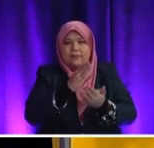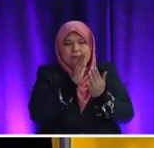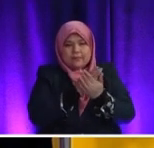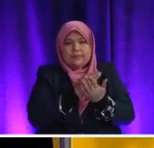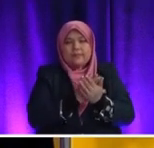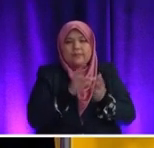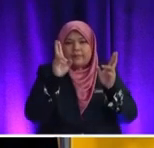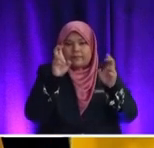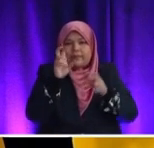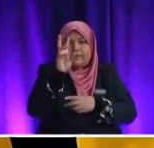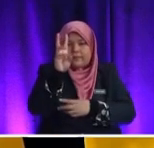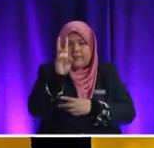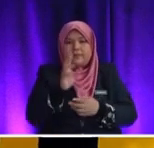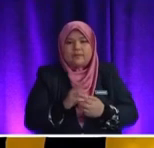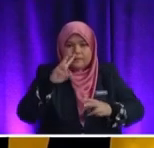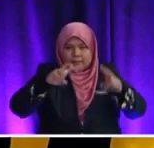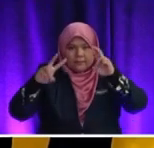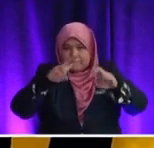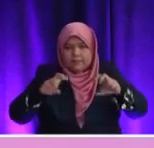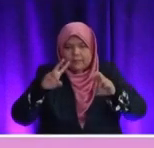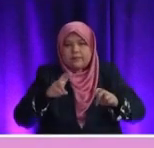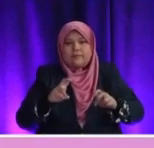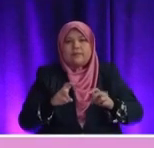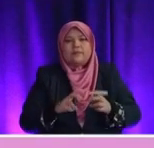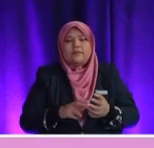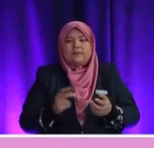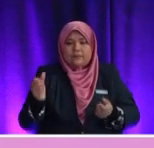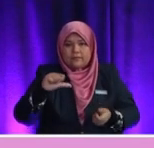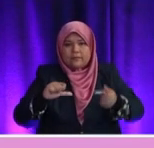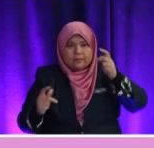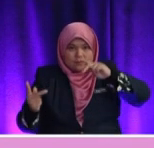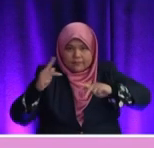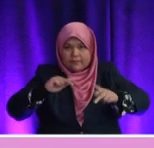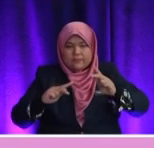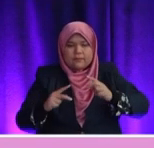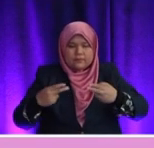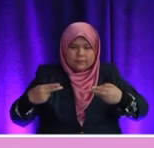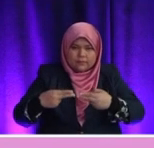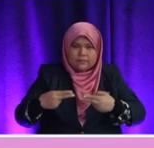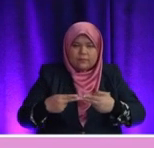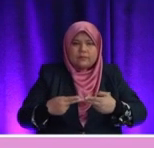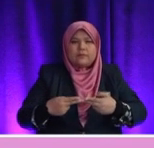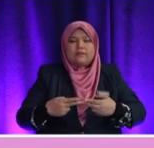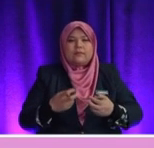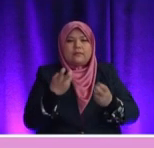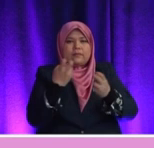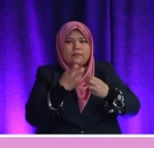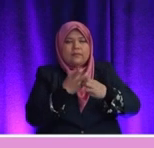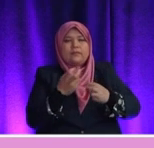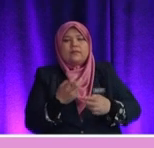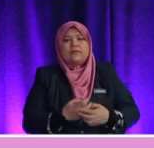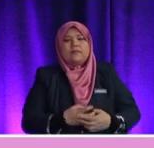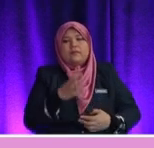elektrokimia kajian mengenai baik bidang kimia yang ada hubungkan dengan fenomena elektrik dan kimia